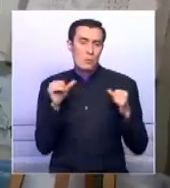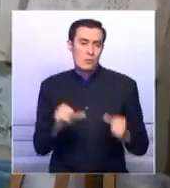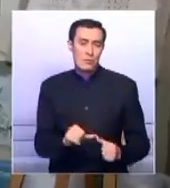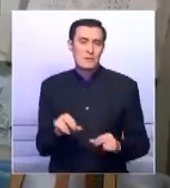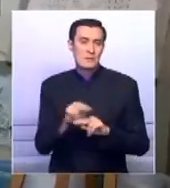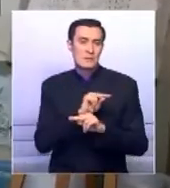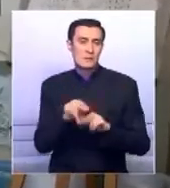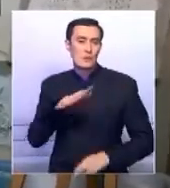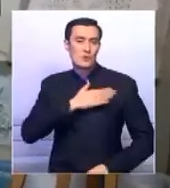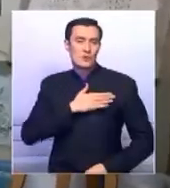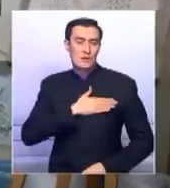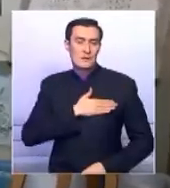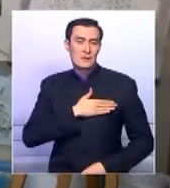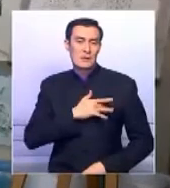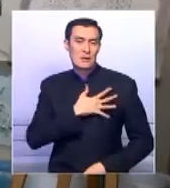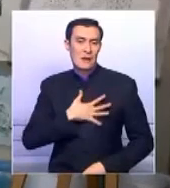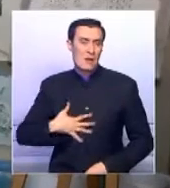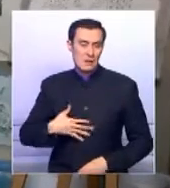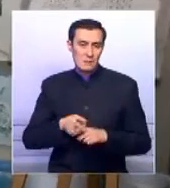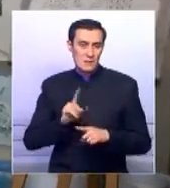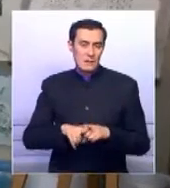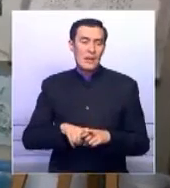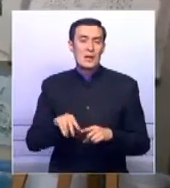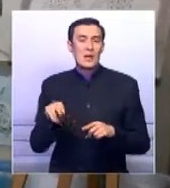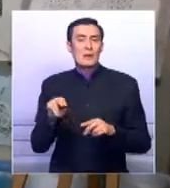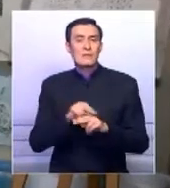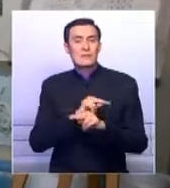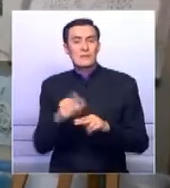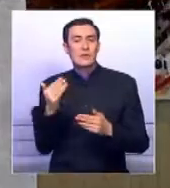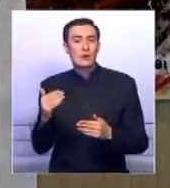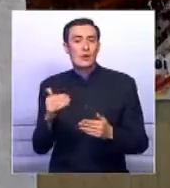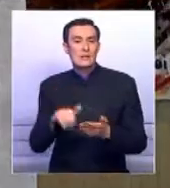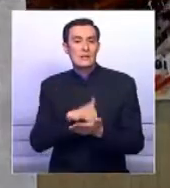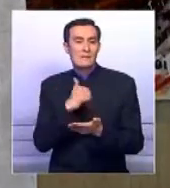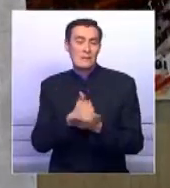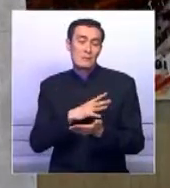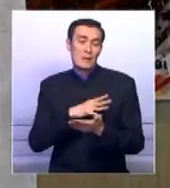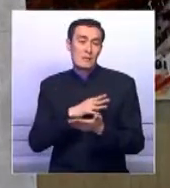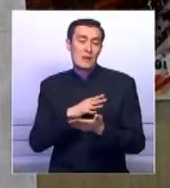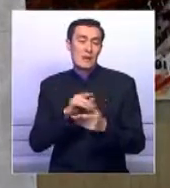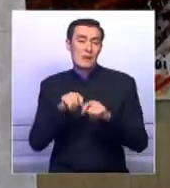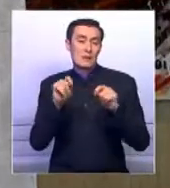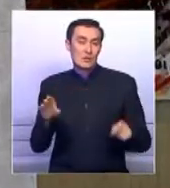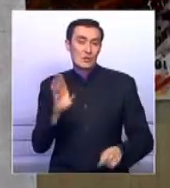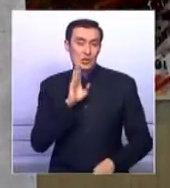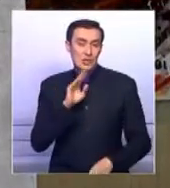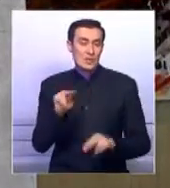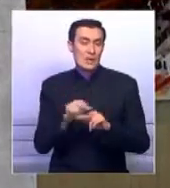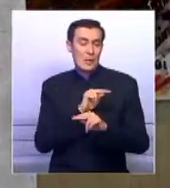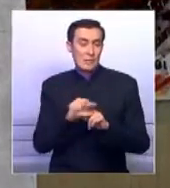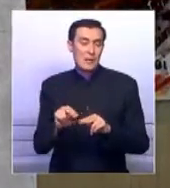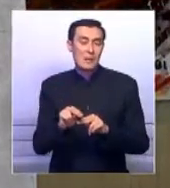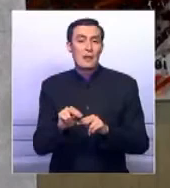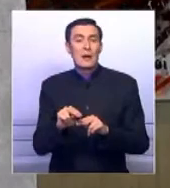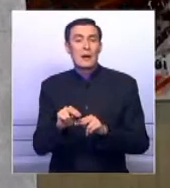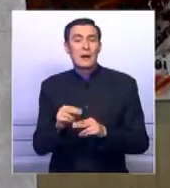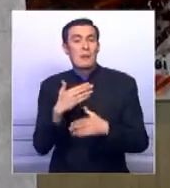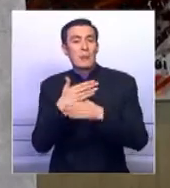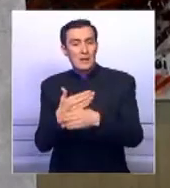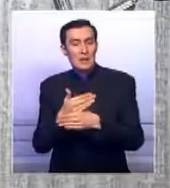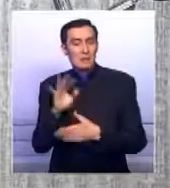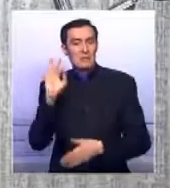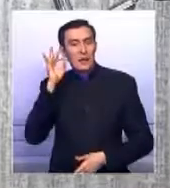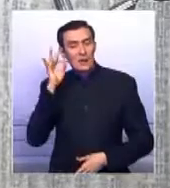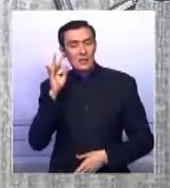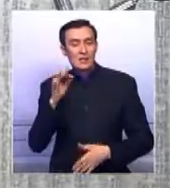Эти картины и инсталляции работы пациентов центра. По словам его основательницы Нати Панджикидзе, арт-терапия очень помогает психологически